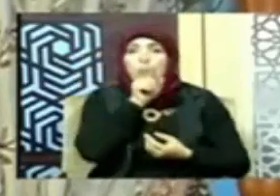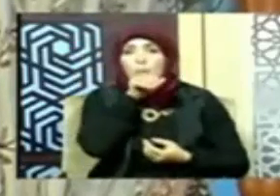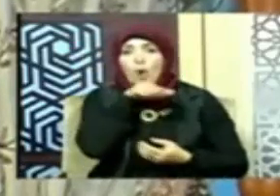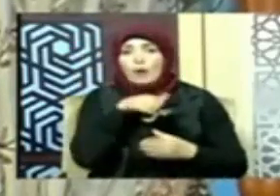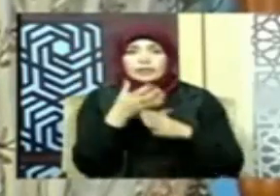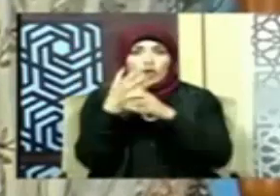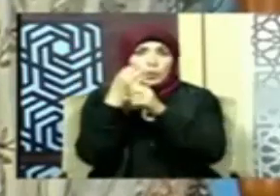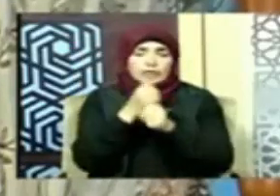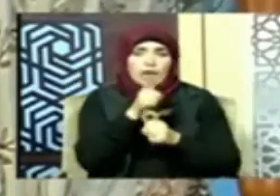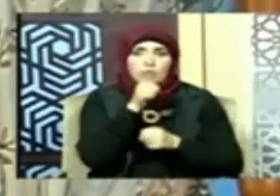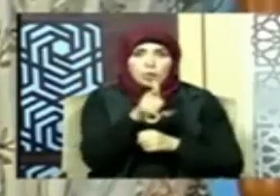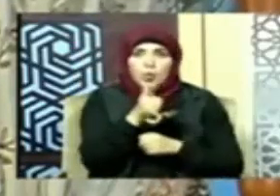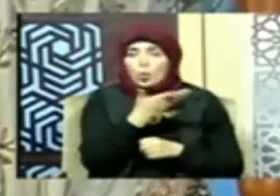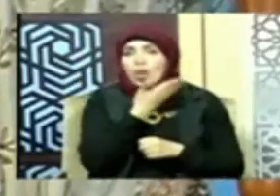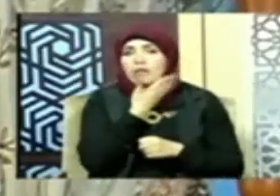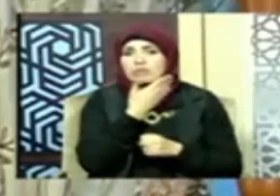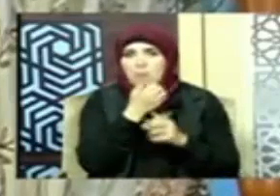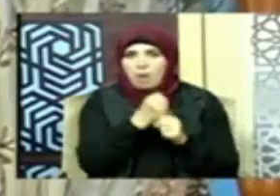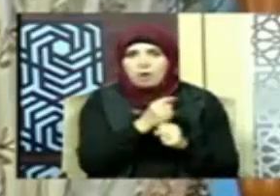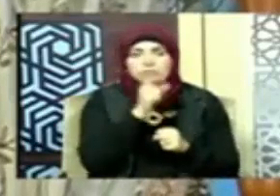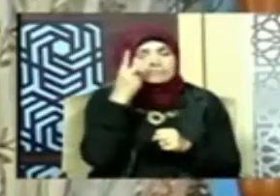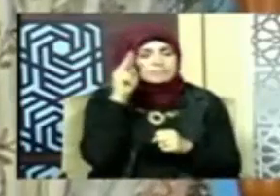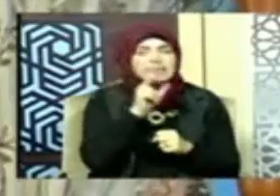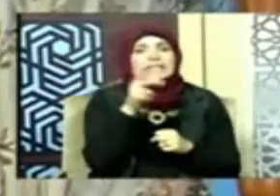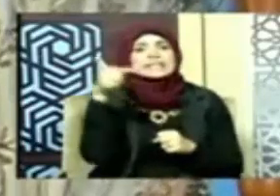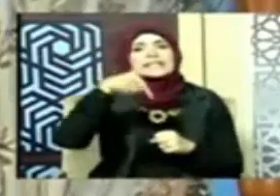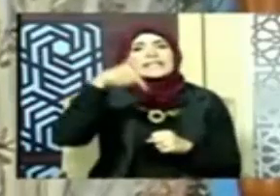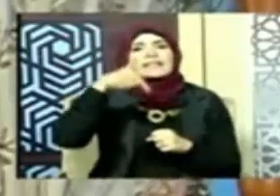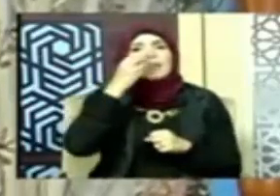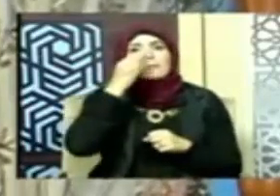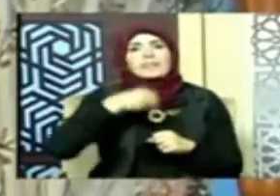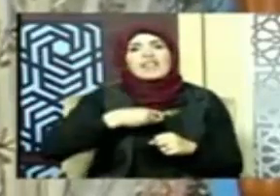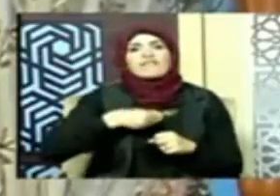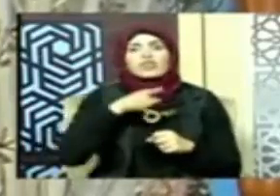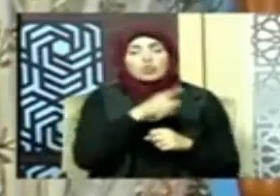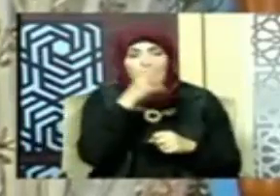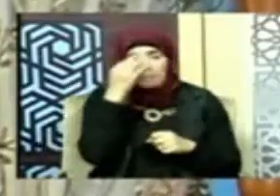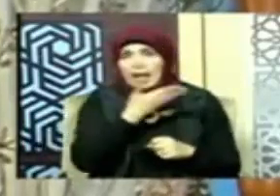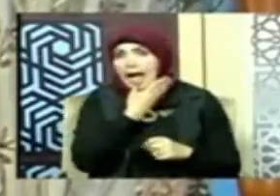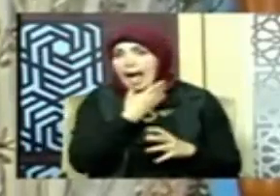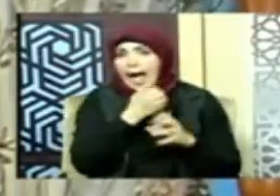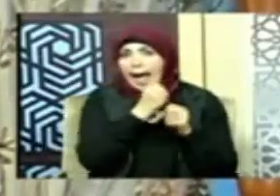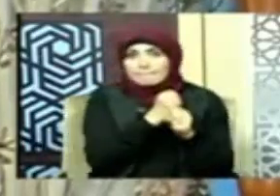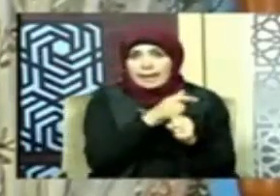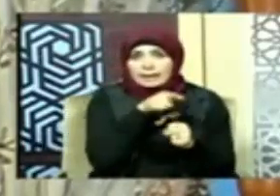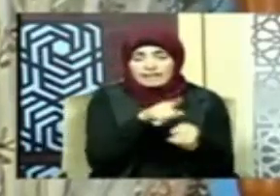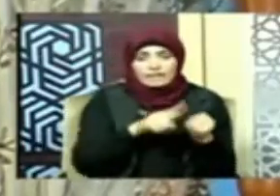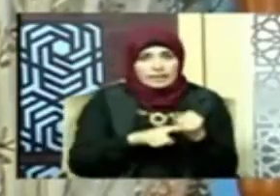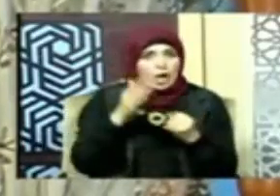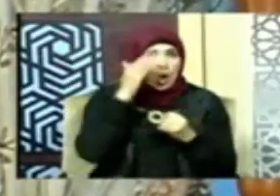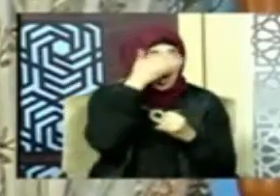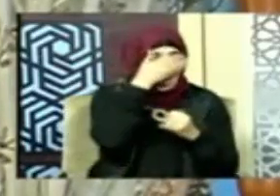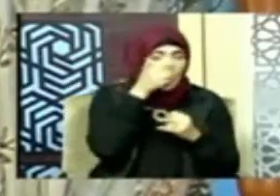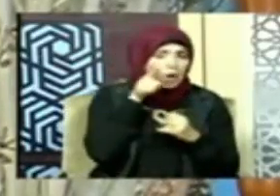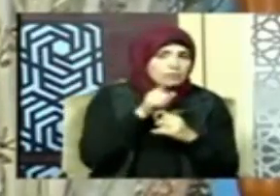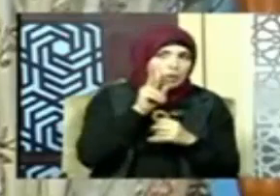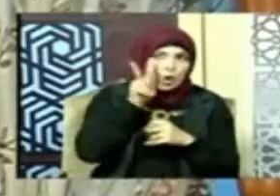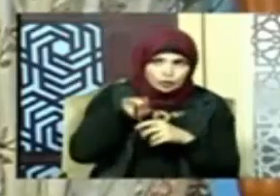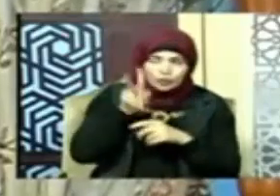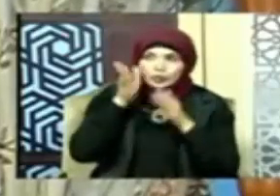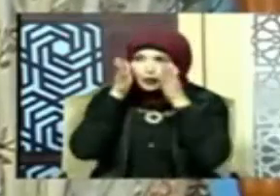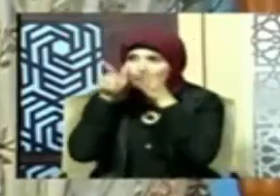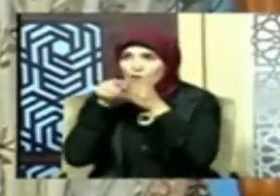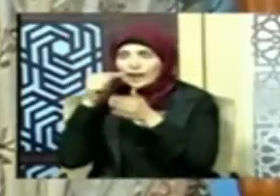حدثتم، وأوفوا إذا وعدتم، وأدوا إذا أؤتمنتم، وغضوا أبصاركم،